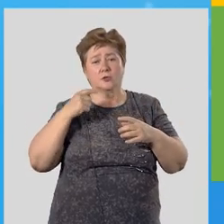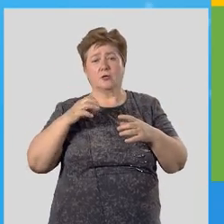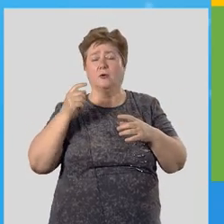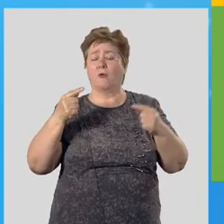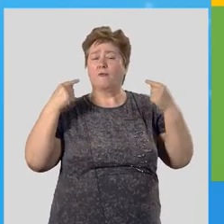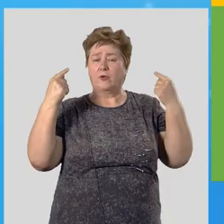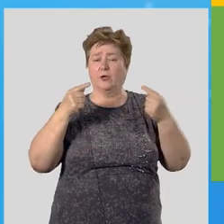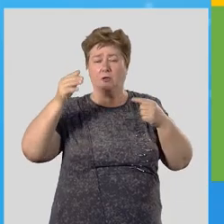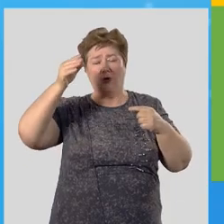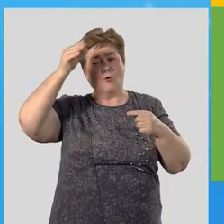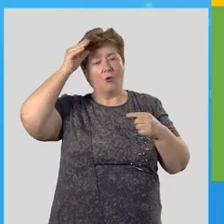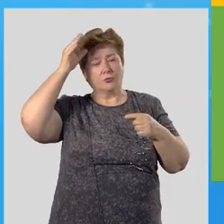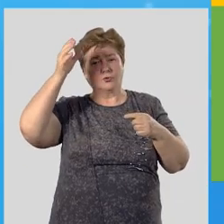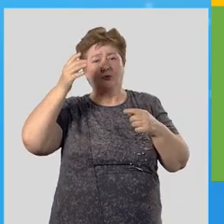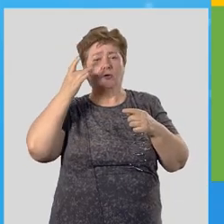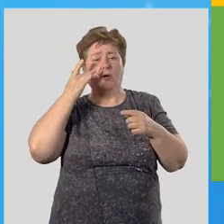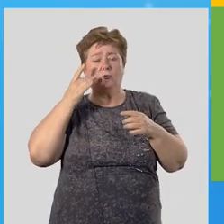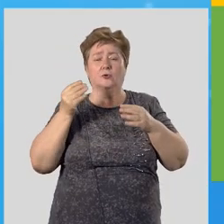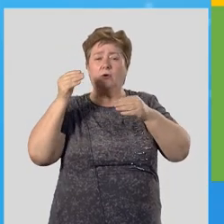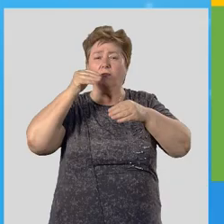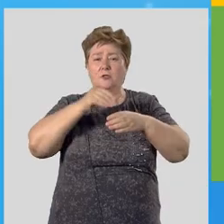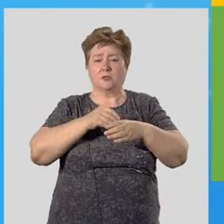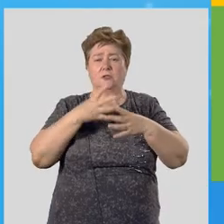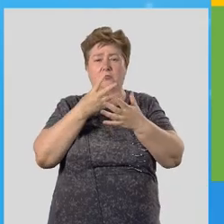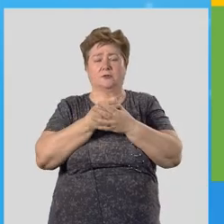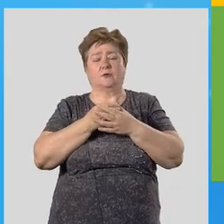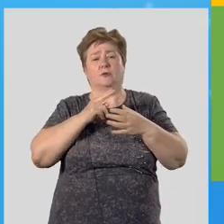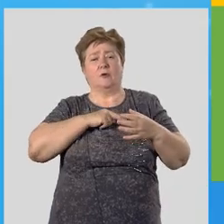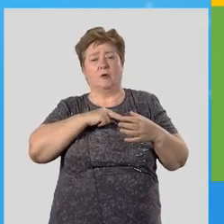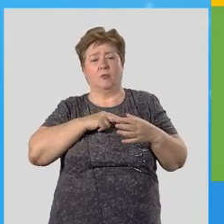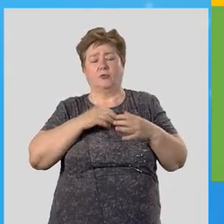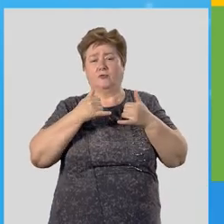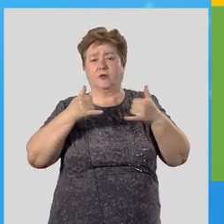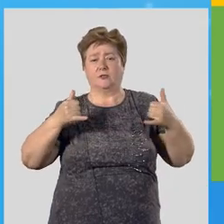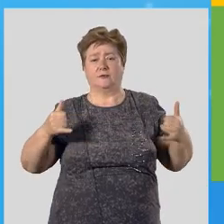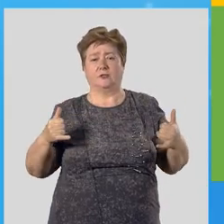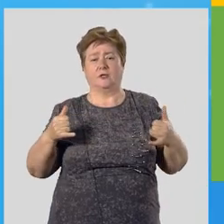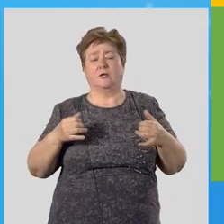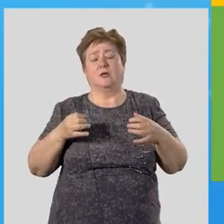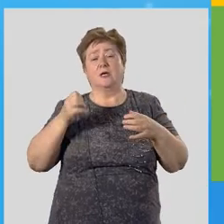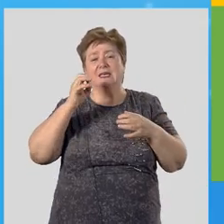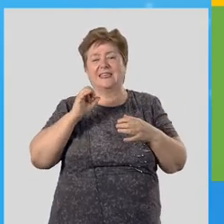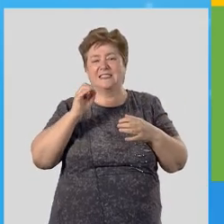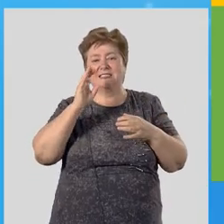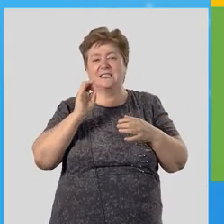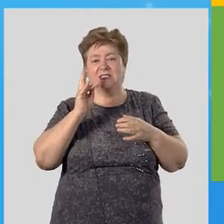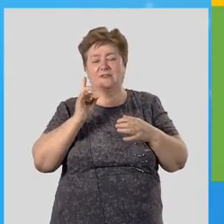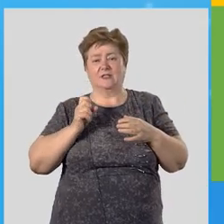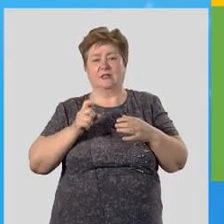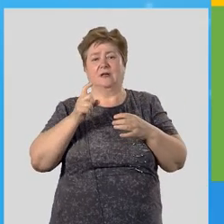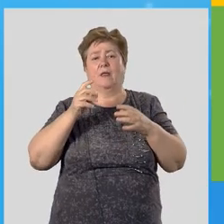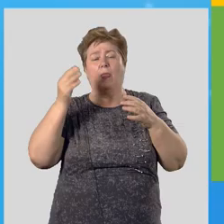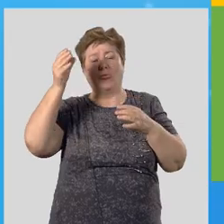о великих ученых, которые внесли свой вклад в развитие естественных наук.